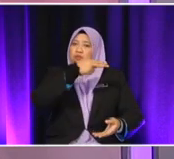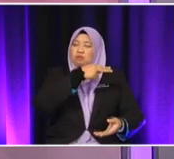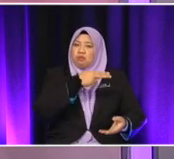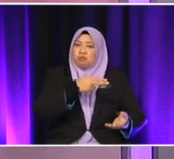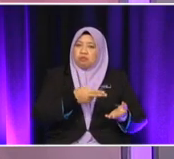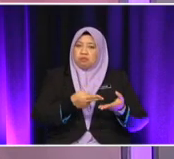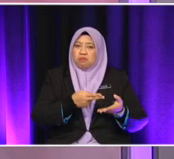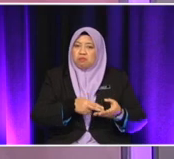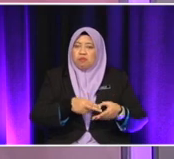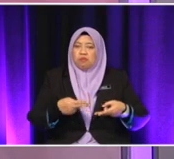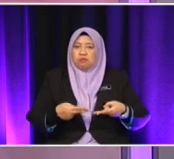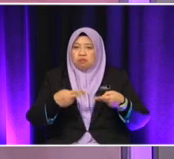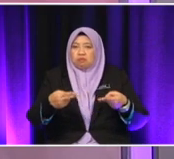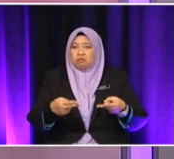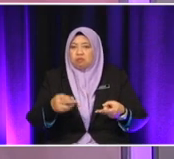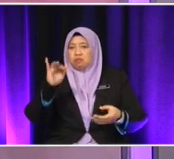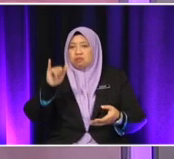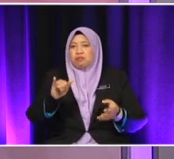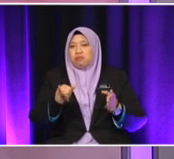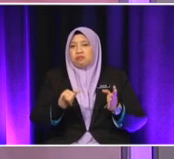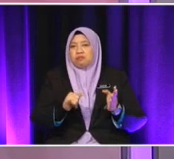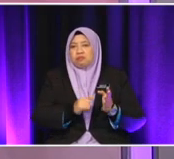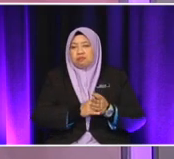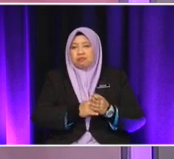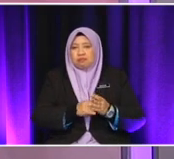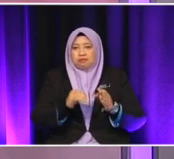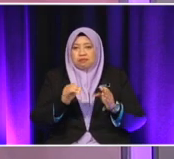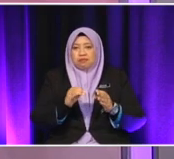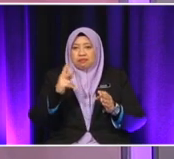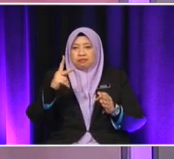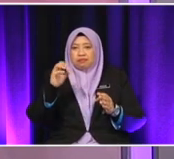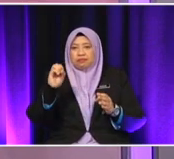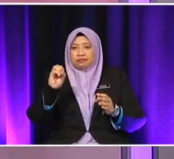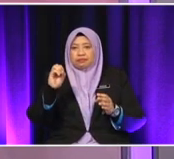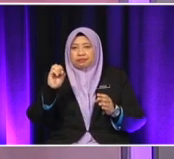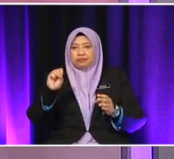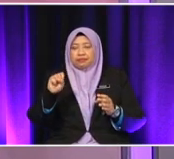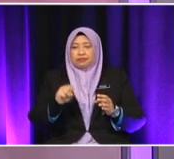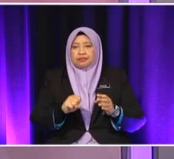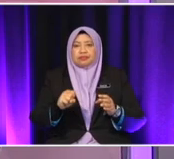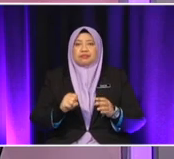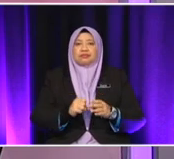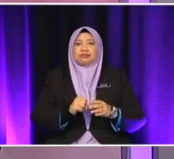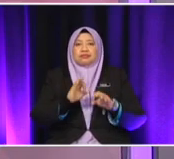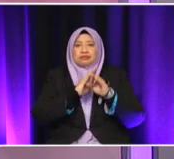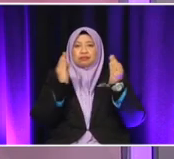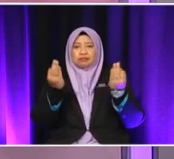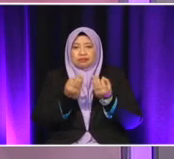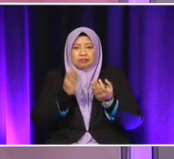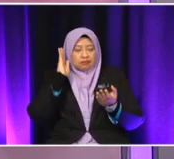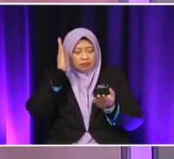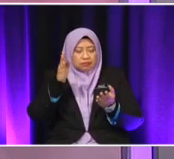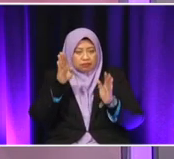meningkat apa yang berlaku cost yang ditanggung oleh Firma akan meningkat so Firma akan mengurangkan